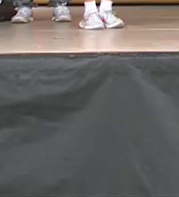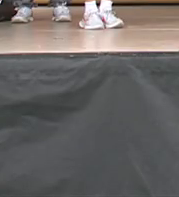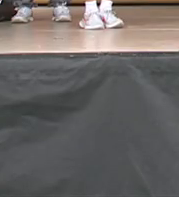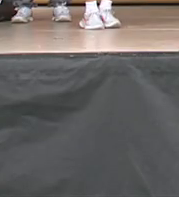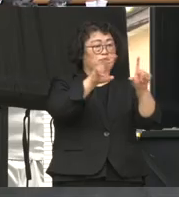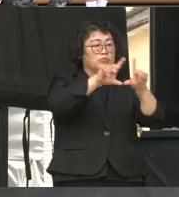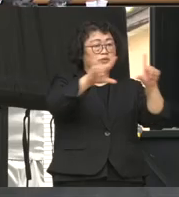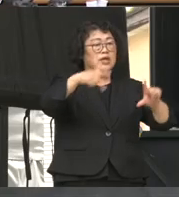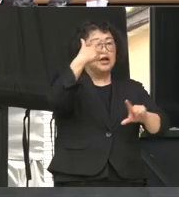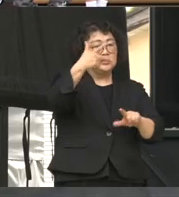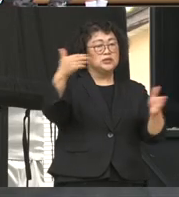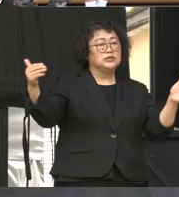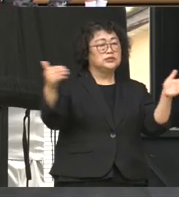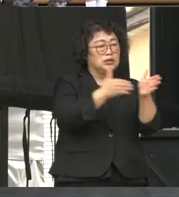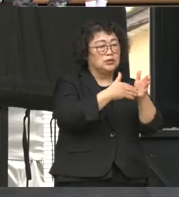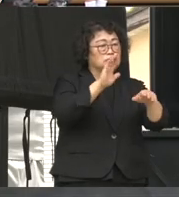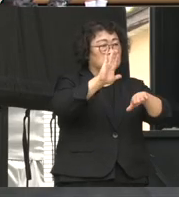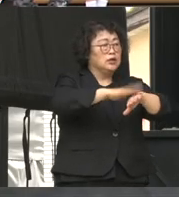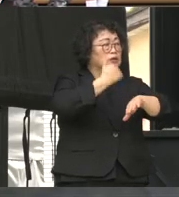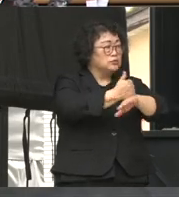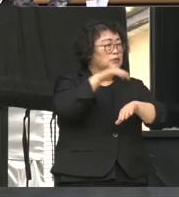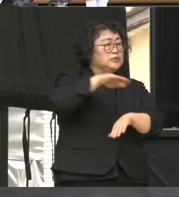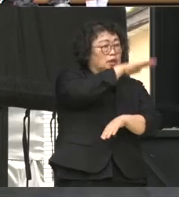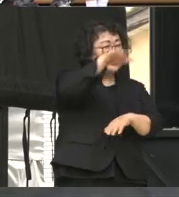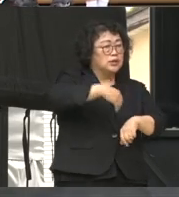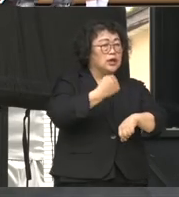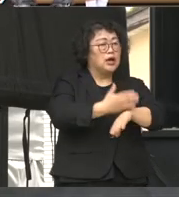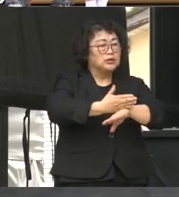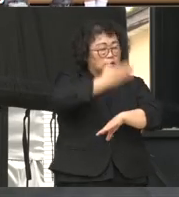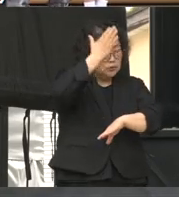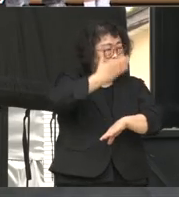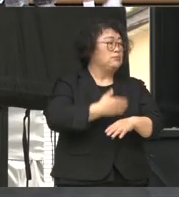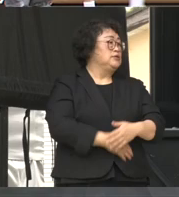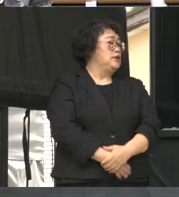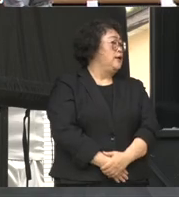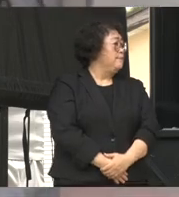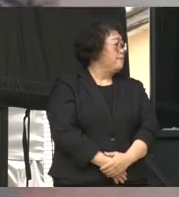小平市の聖火ランナーの皆さん、ありがとうございました。